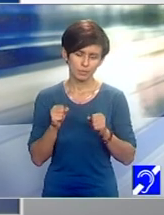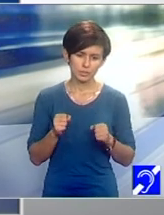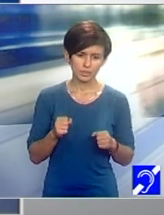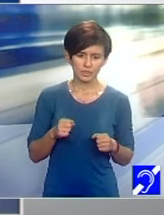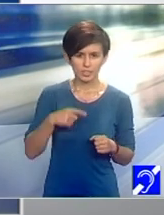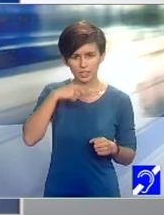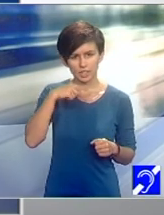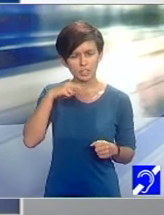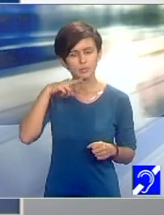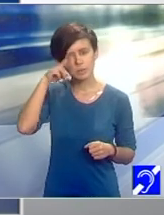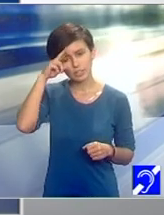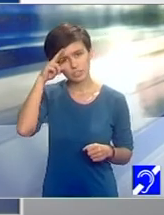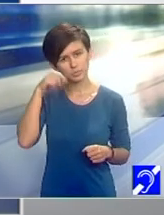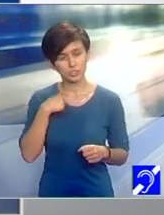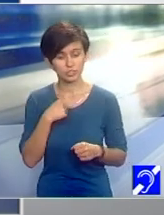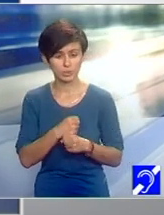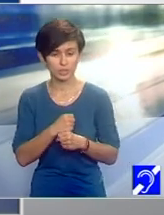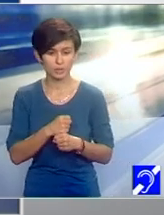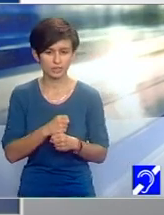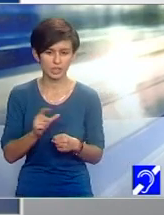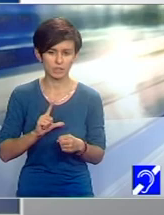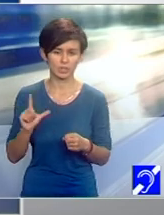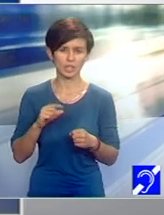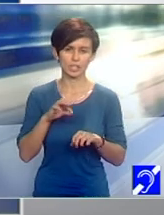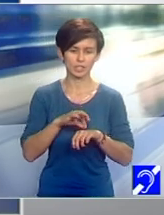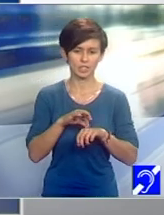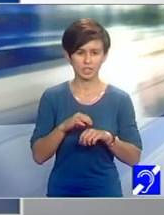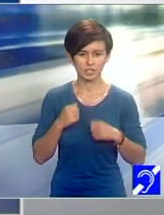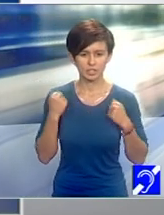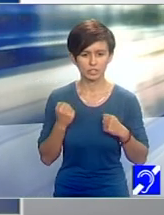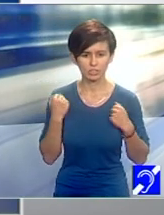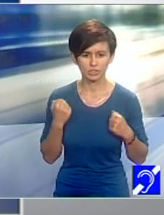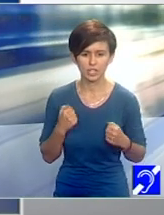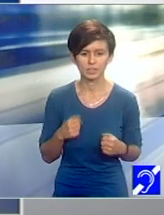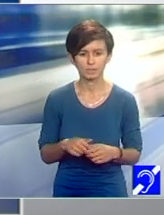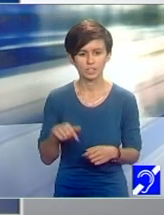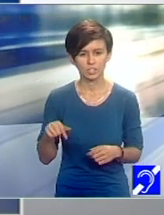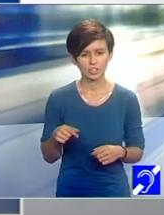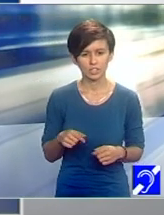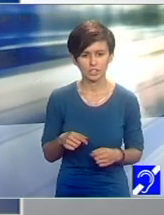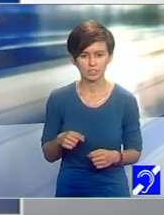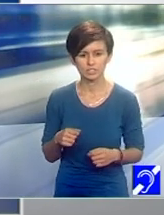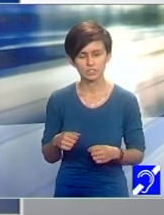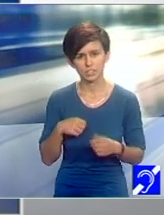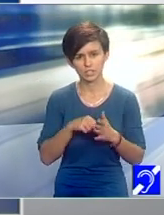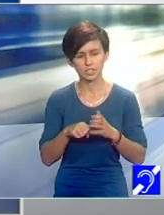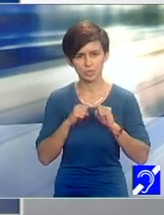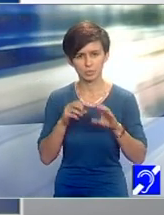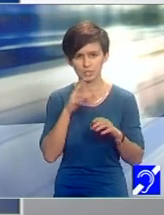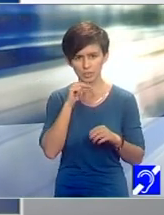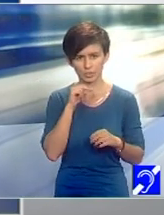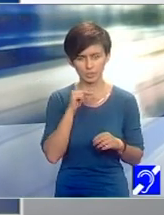îmi definitivez teza de doctorat. În cadrul emisiunii de astăzi, bineînțeles, vom vorbi despre situația actuală și